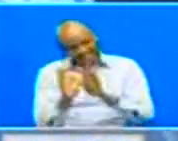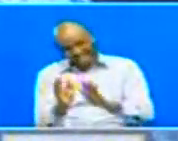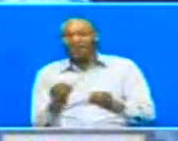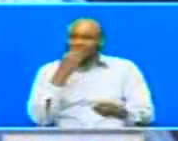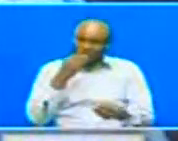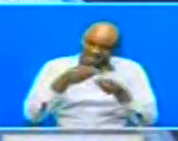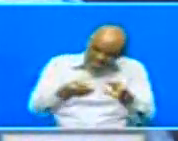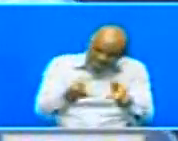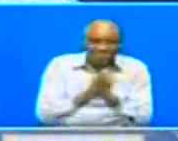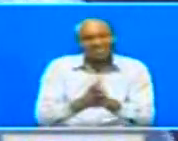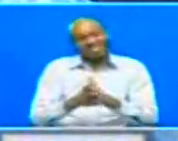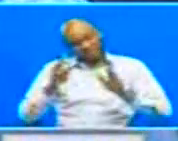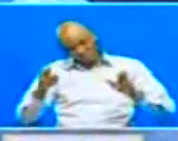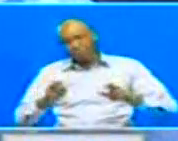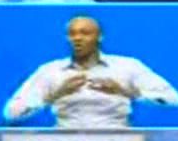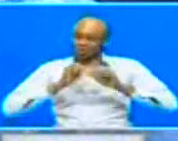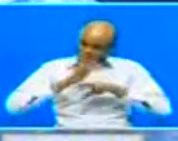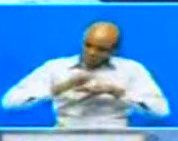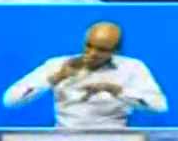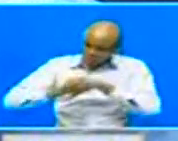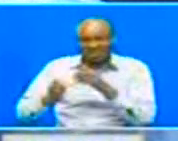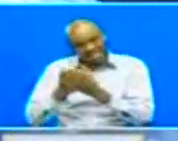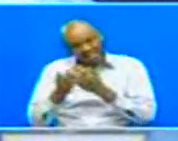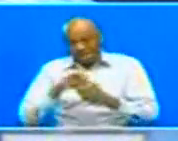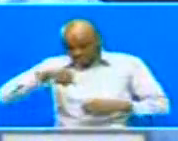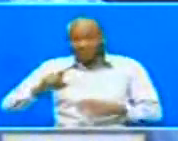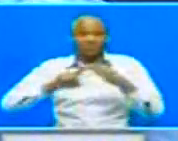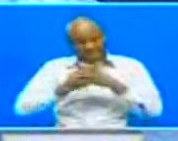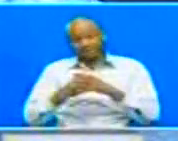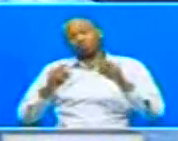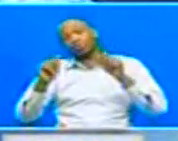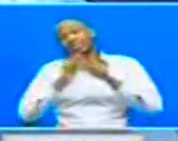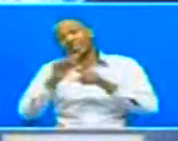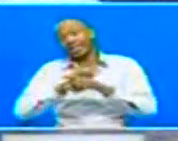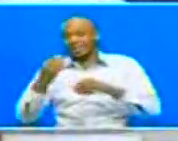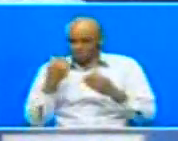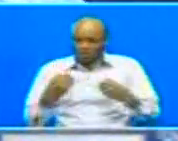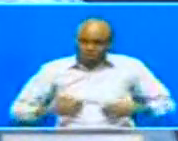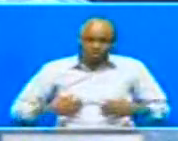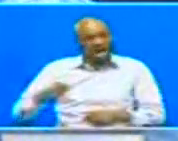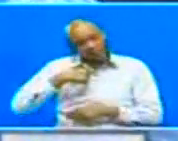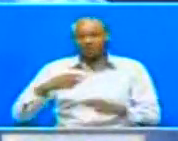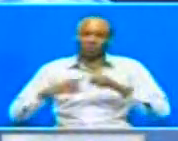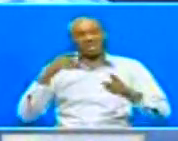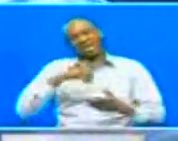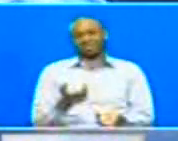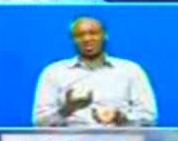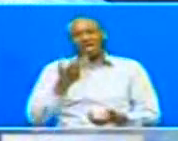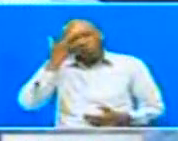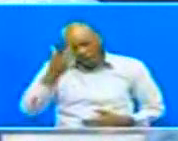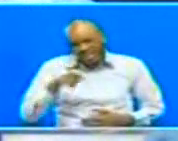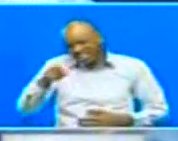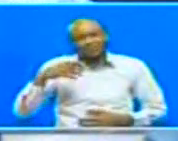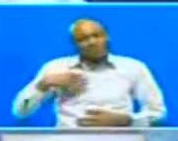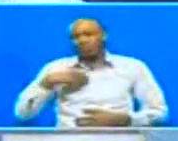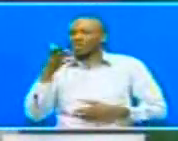ukampa chakula, kisha ukawa mzuri kwake, na yeye mwenyewe anaanza kutrain hata wale vijana wetu wawe wakitupiga sisi. Why do we